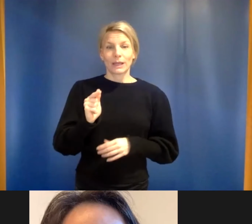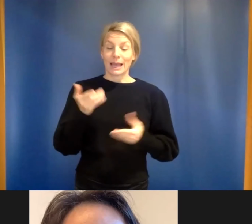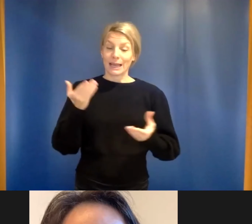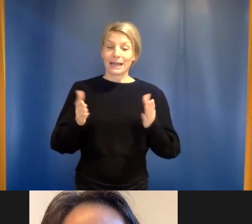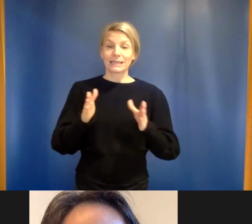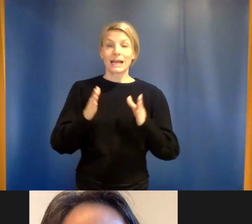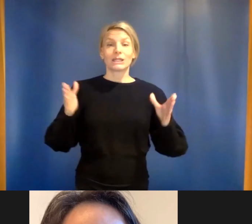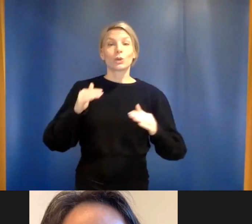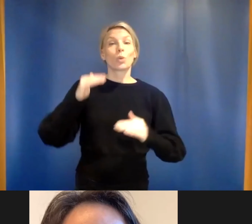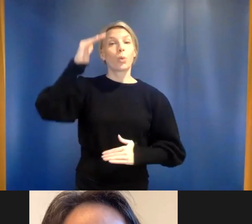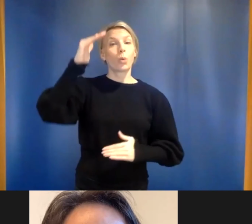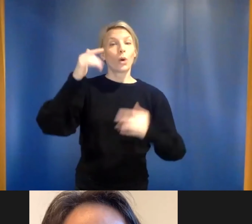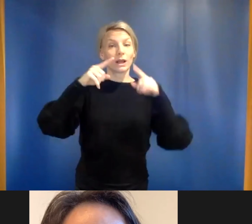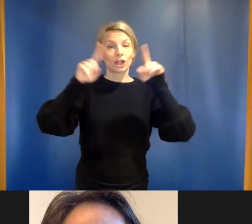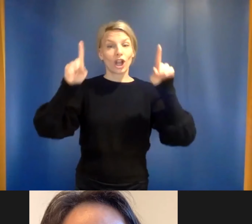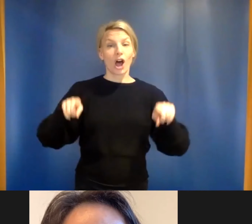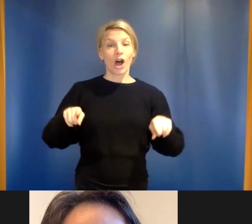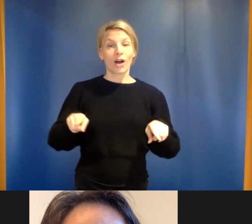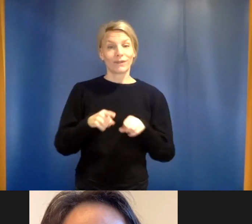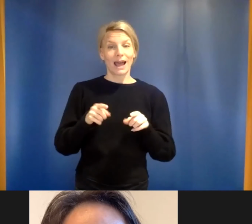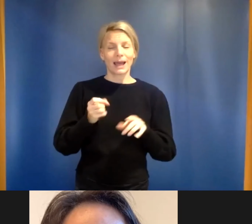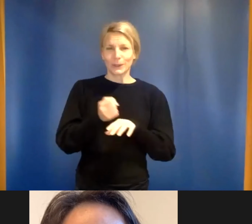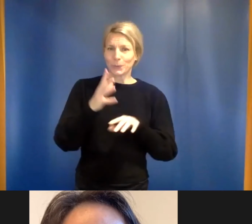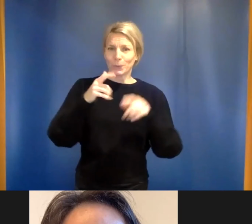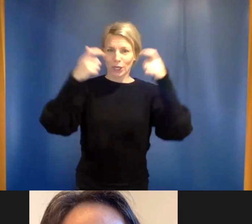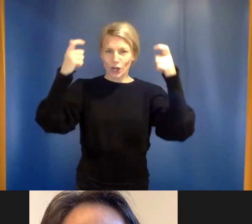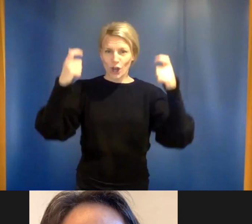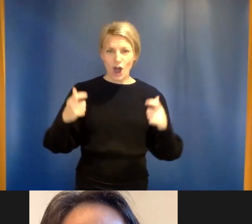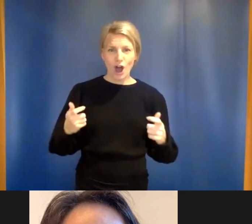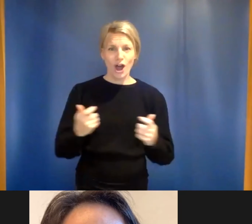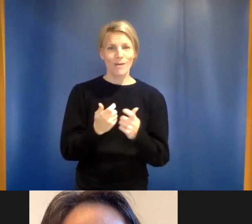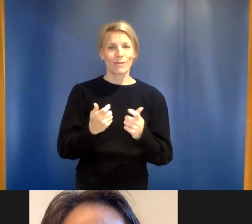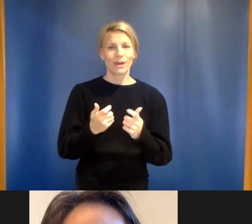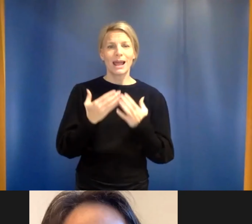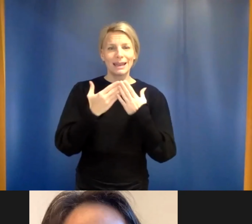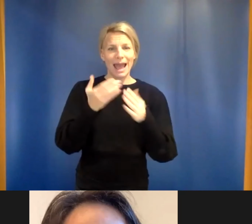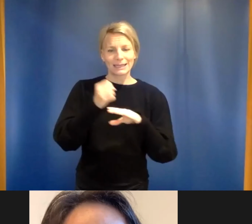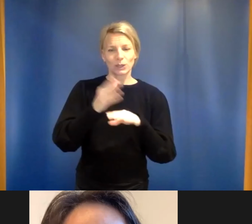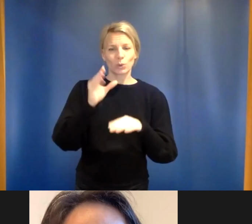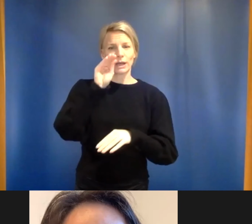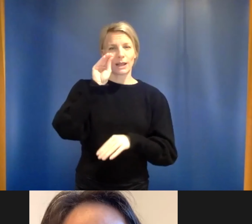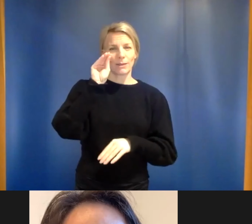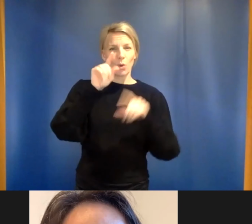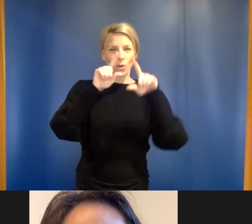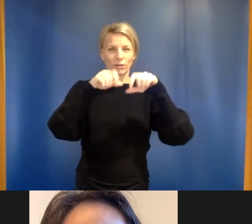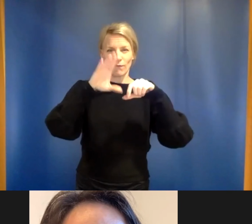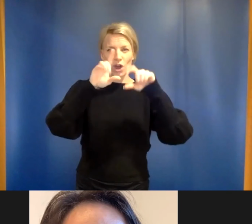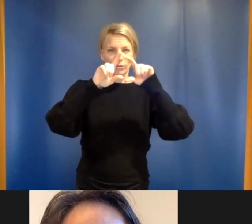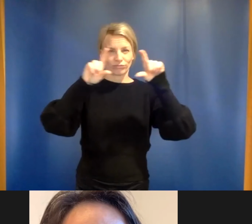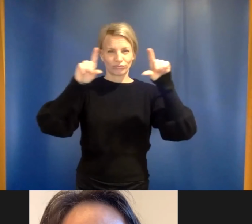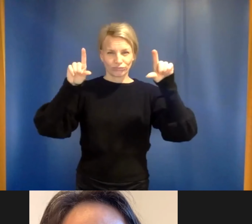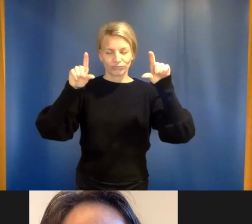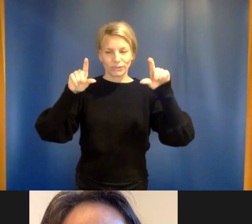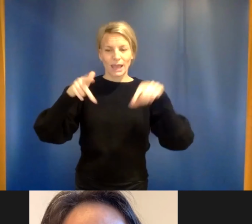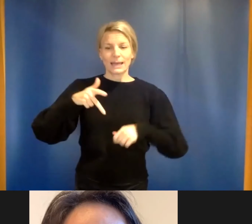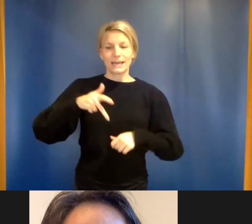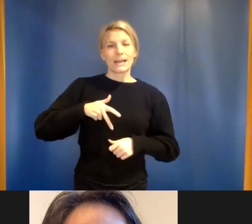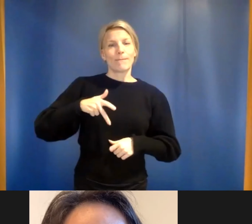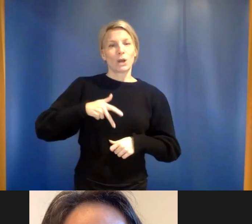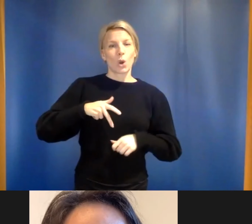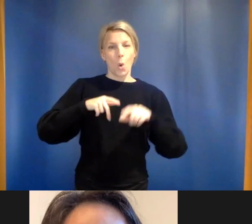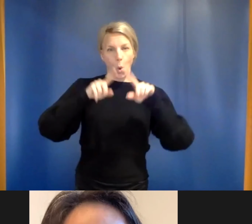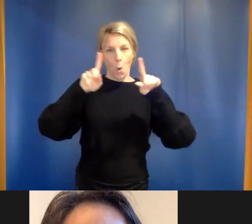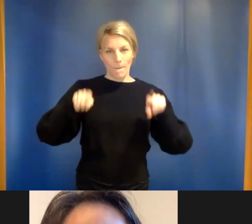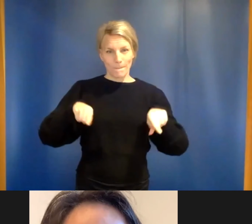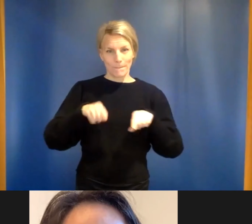tavla med guldram och så står det läsguldet högst upp och så står det en diplom och